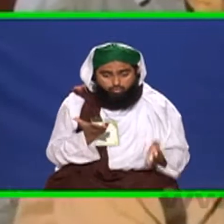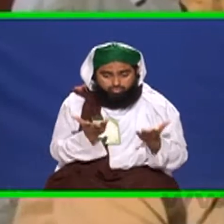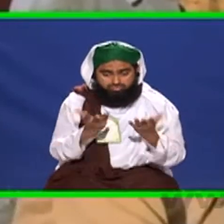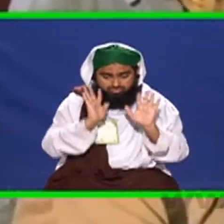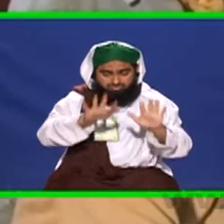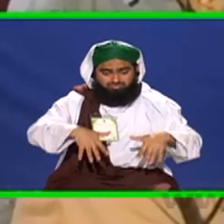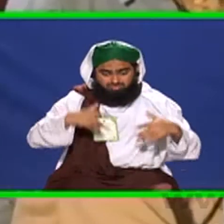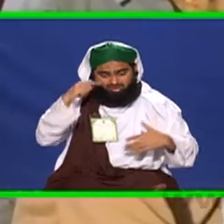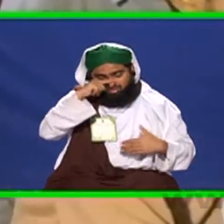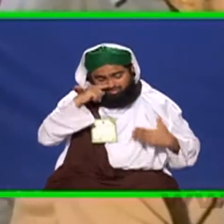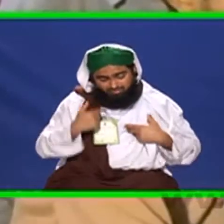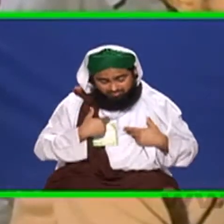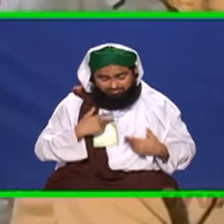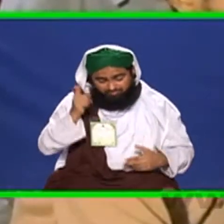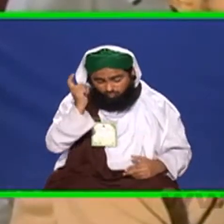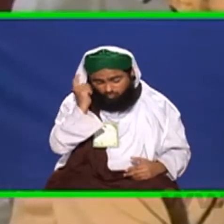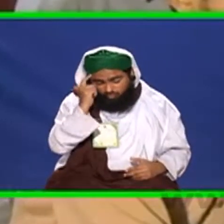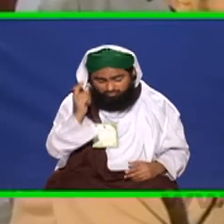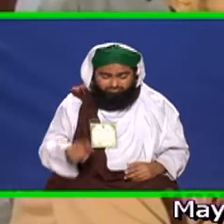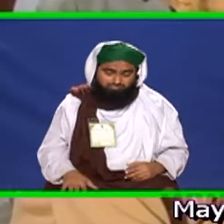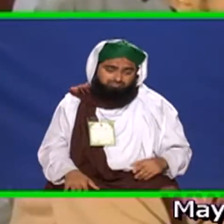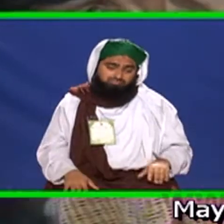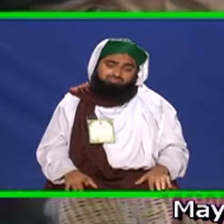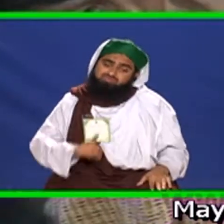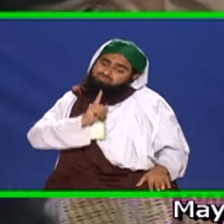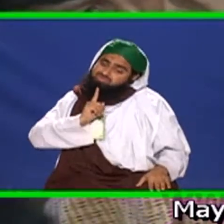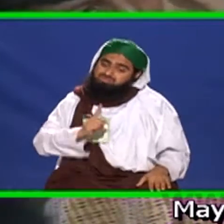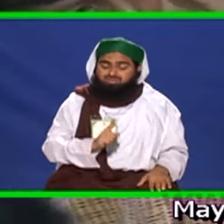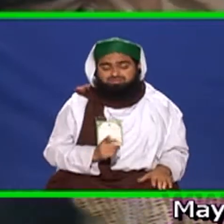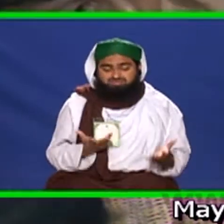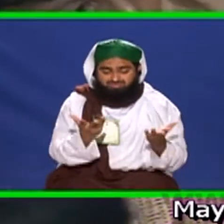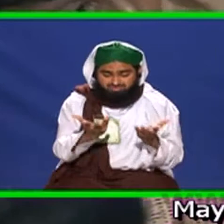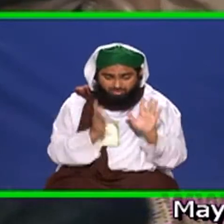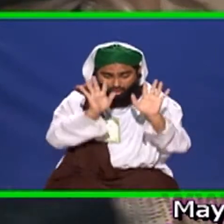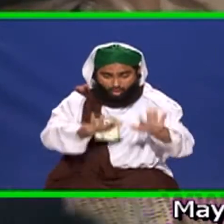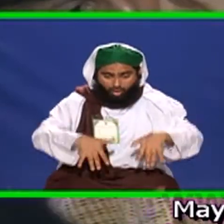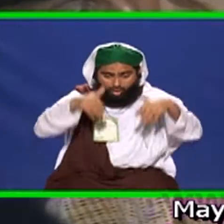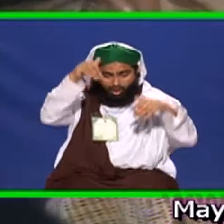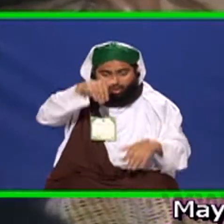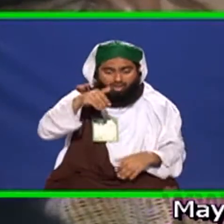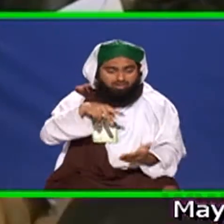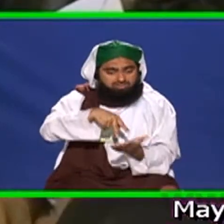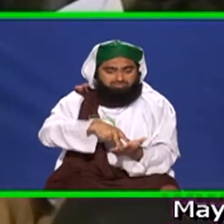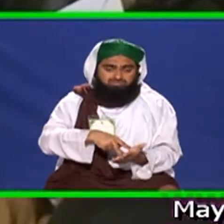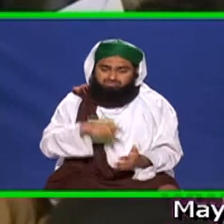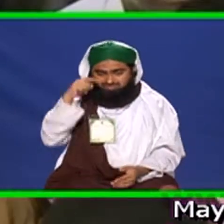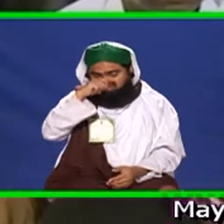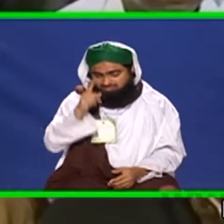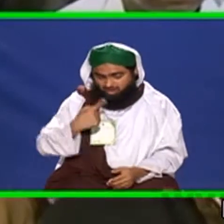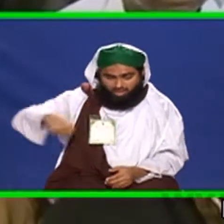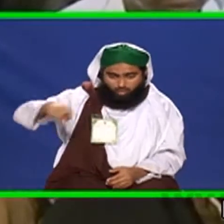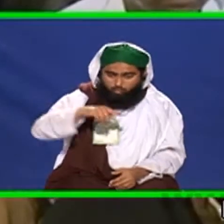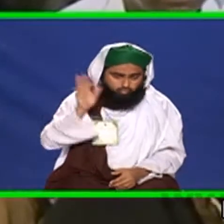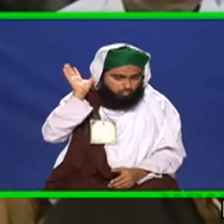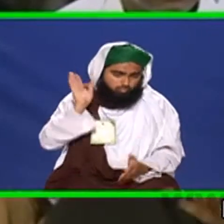میں کھڑا ہونا یہ بہت بڑی بات ہے. وہاں کی شرم سے اللہ تعالیٰ ہر مومن مسلمان کو پناہ بخشے اور